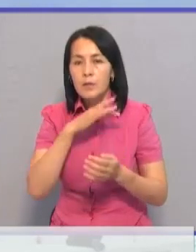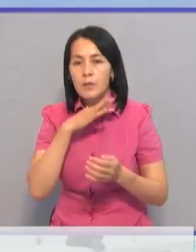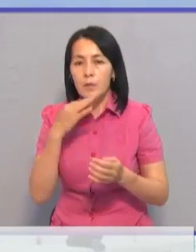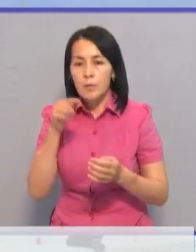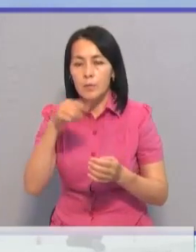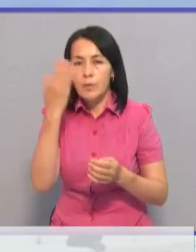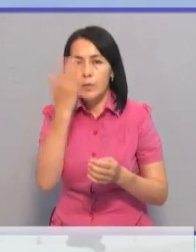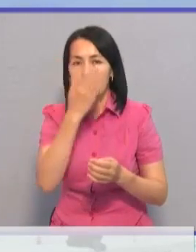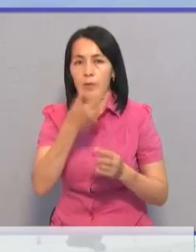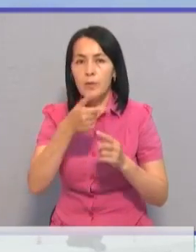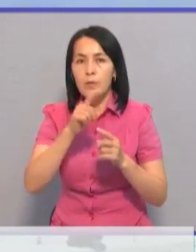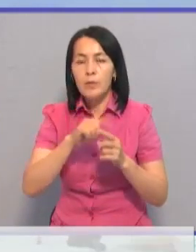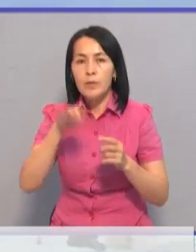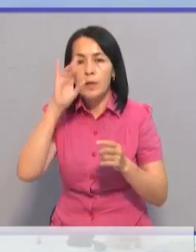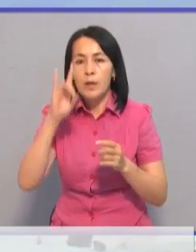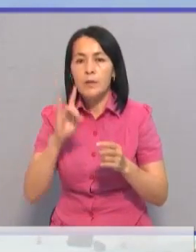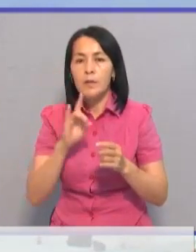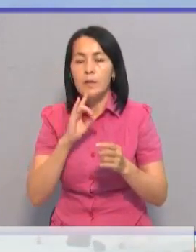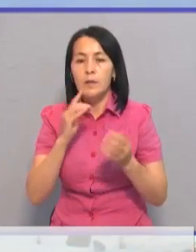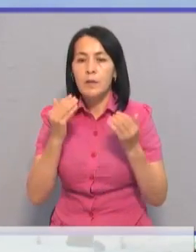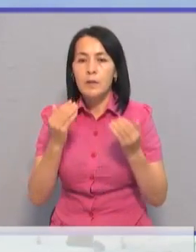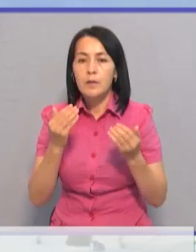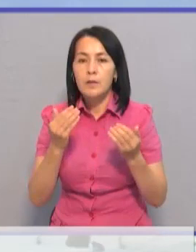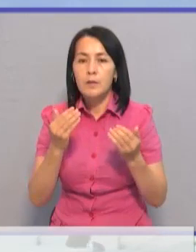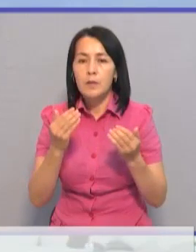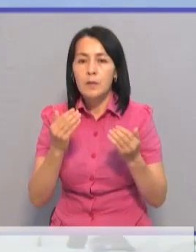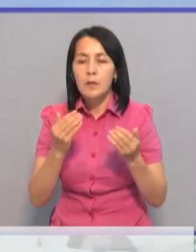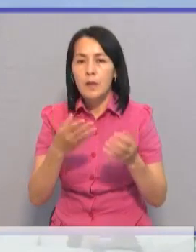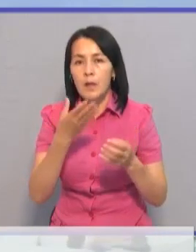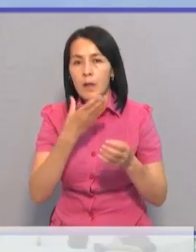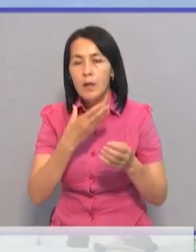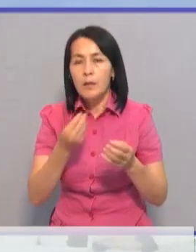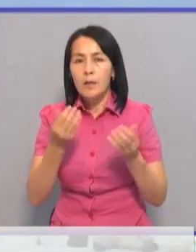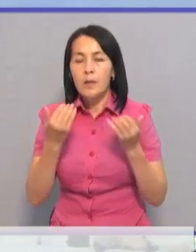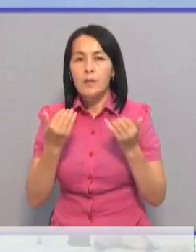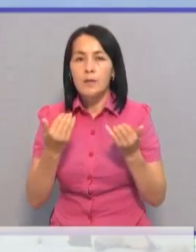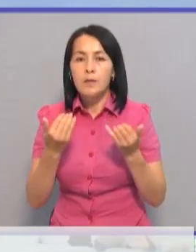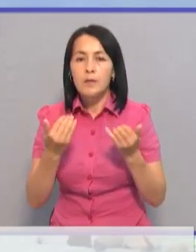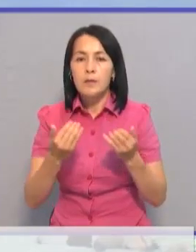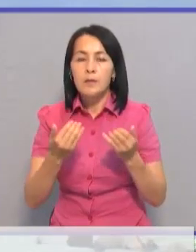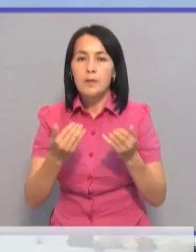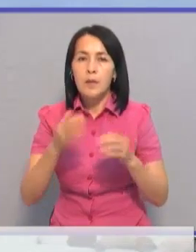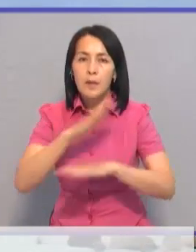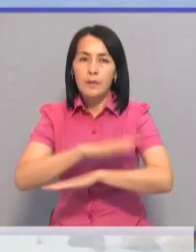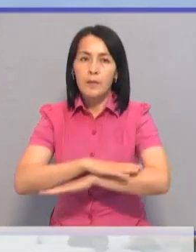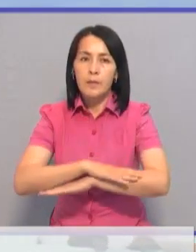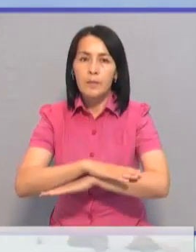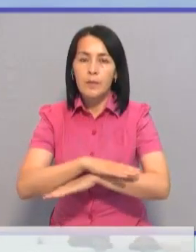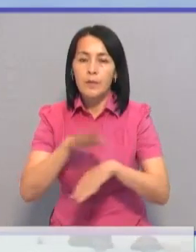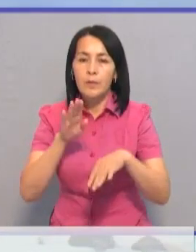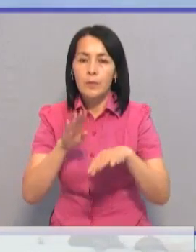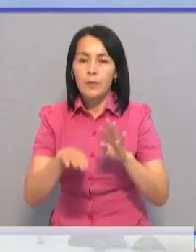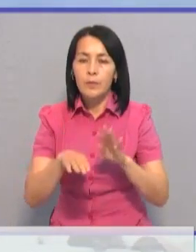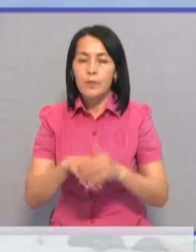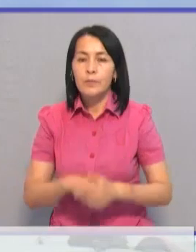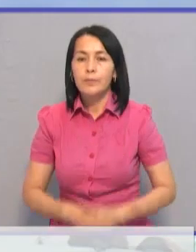киноға. Өйткені Қазақстанда көбірек көрінбеді деп ойлаймын, сондықтан қазір бұның тәрбиелік мәні мына